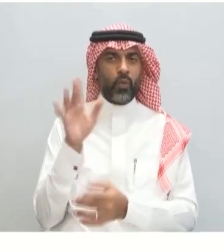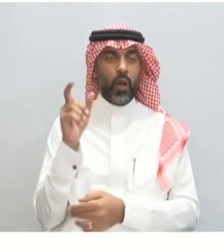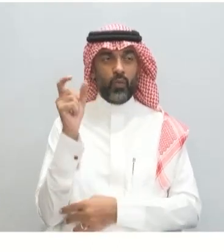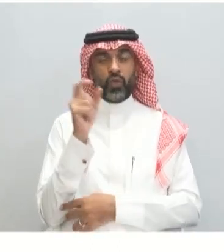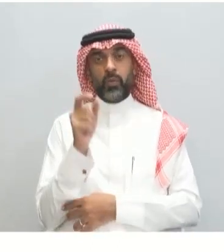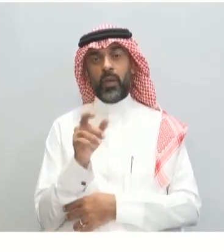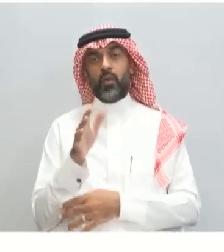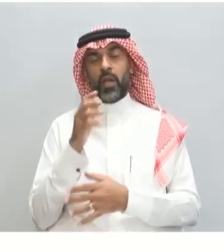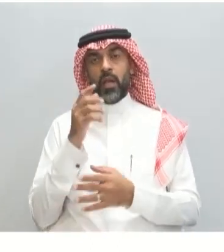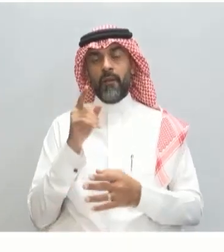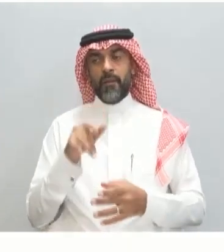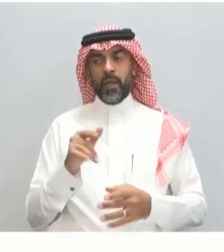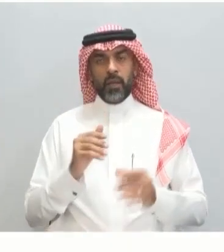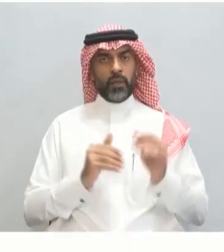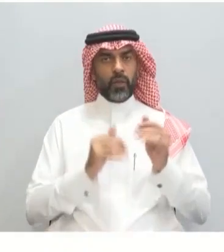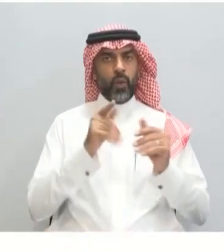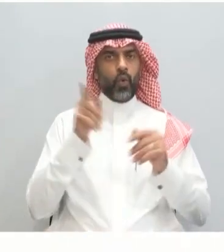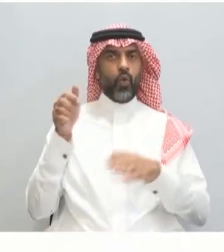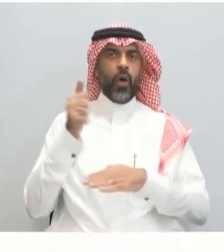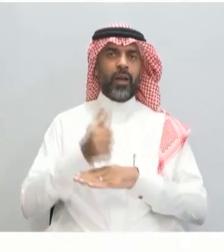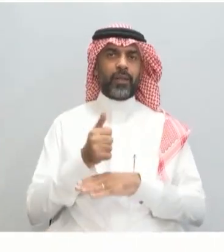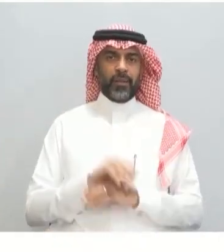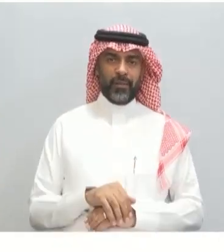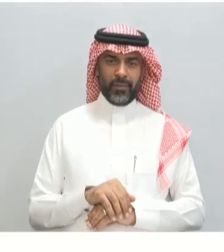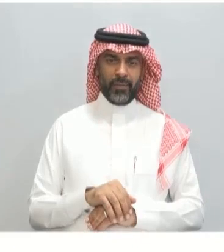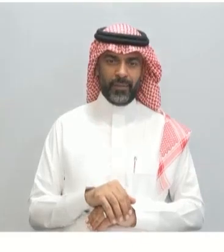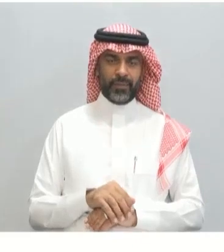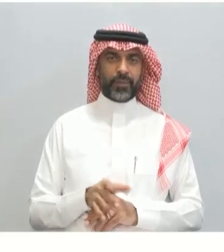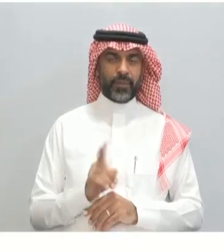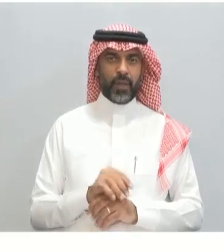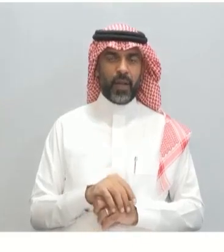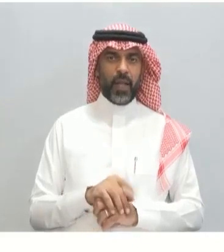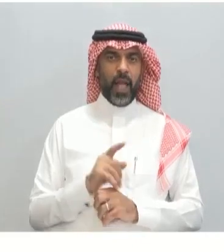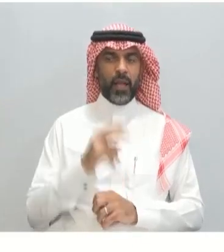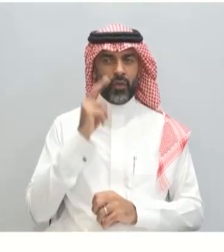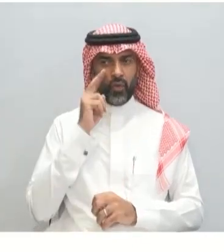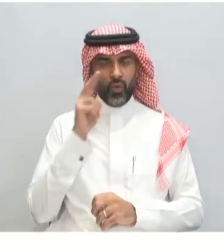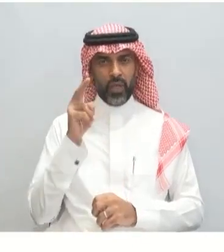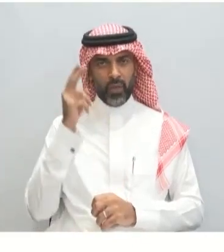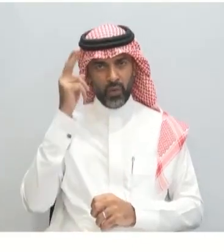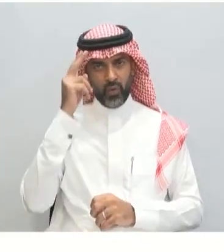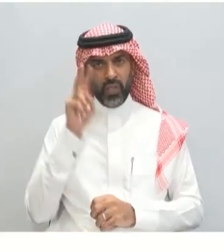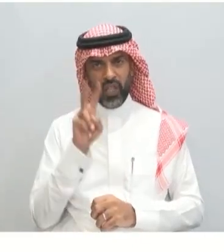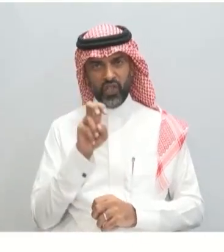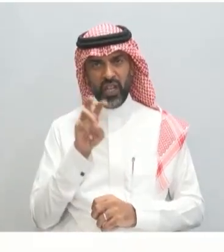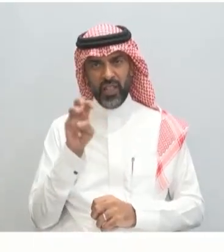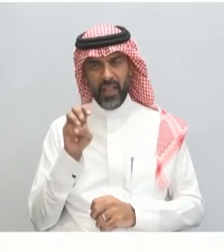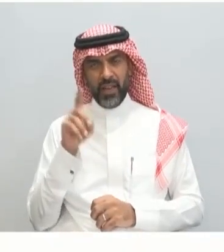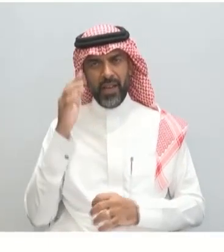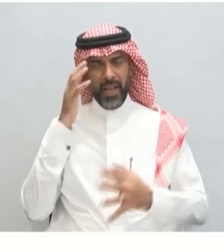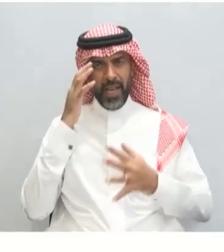للمسلمين يدا في تطورها وايضا رؤيه المملكه العربيه السعوديه 20 30 لعلم